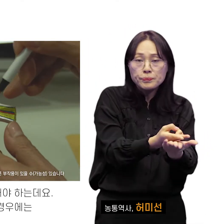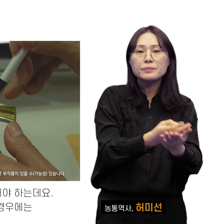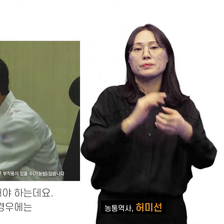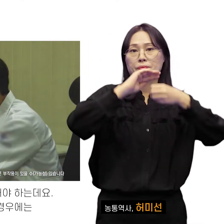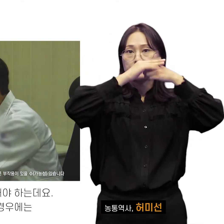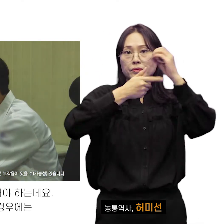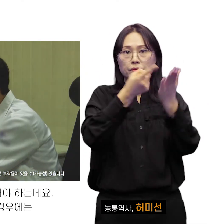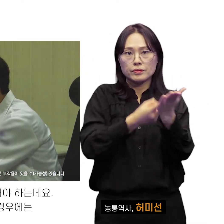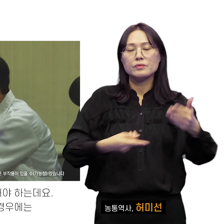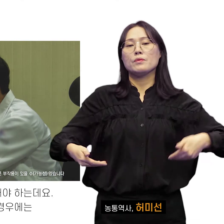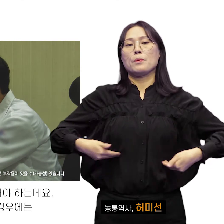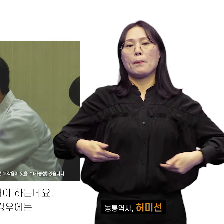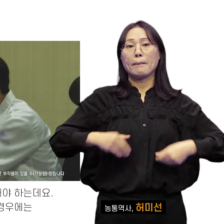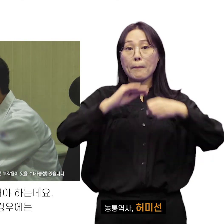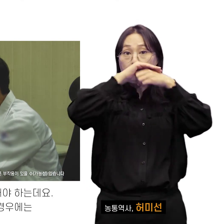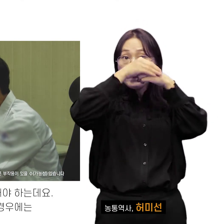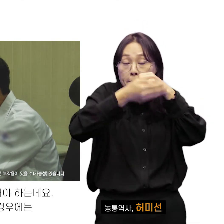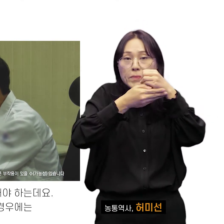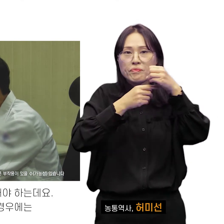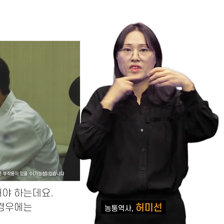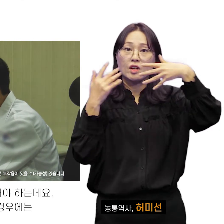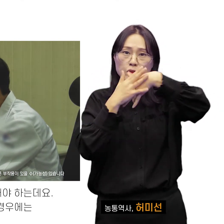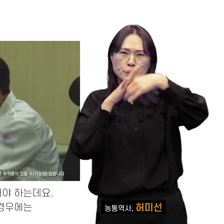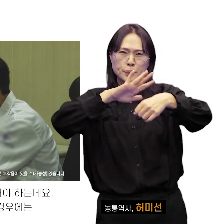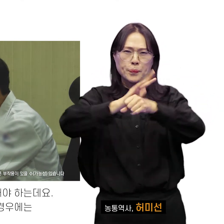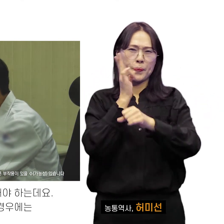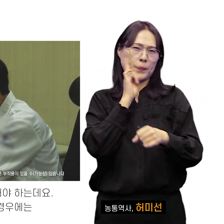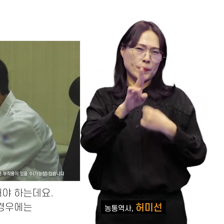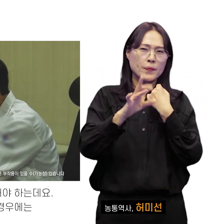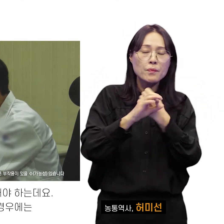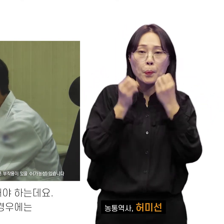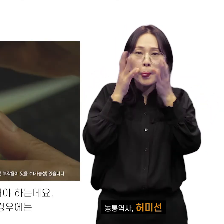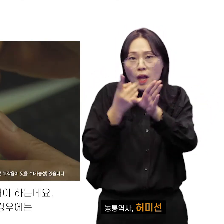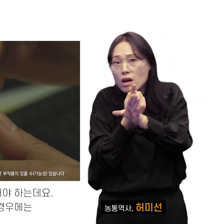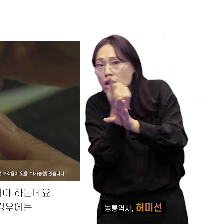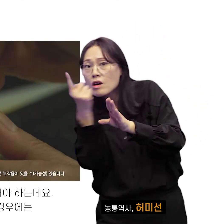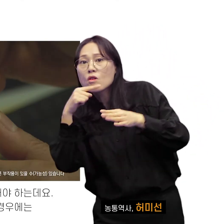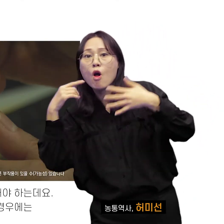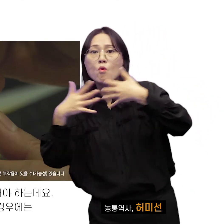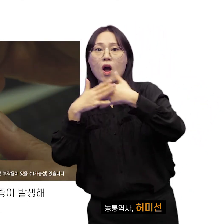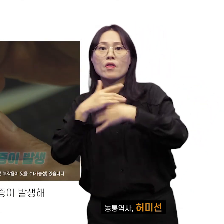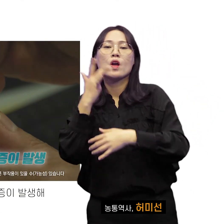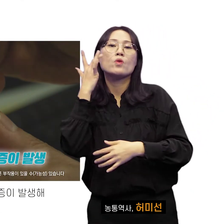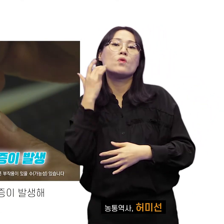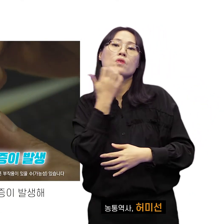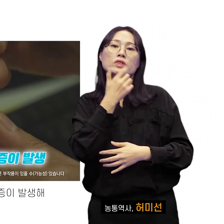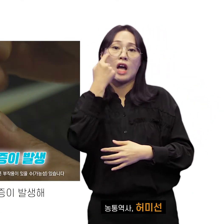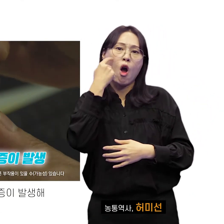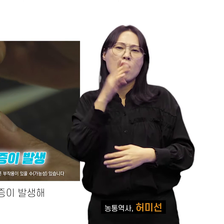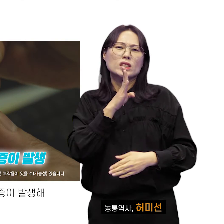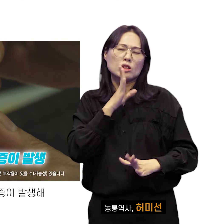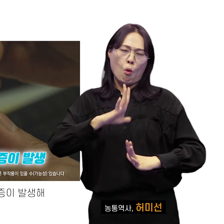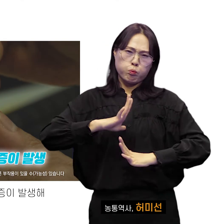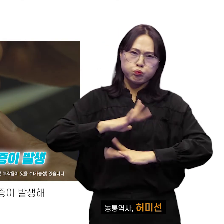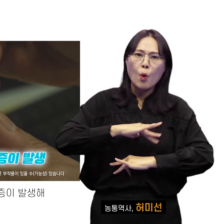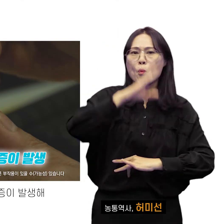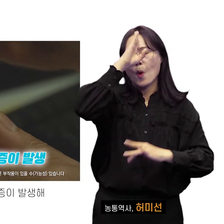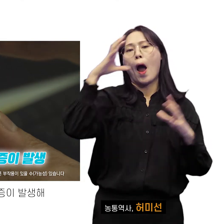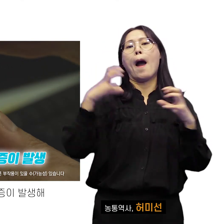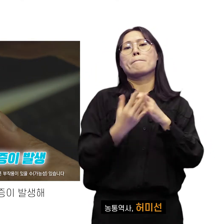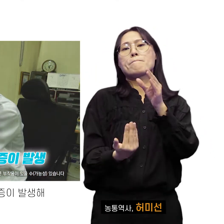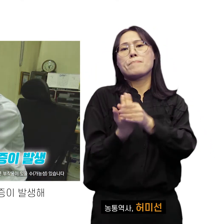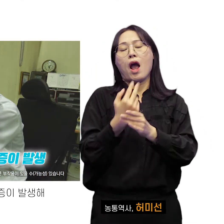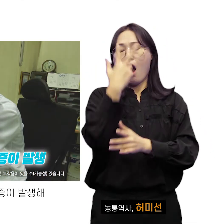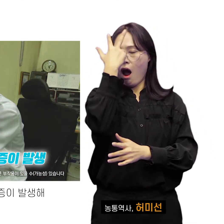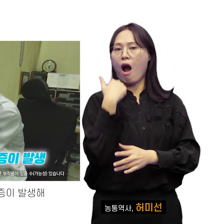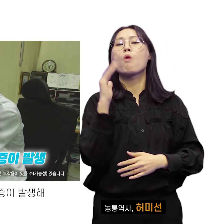수술을 해야 하는데요. 여기에 망막 정맥 폐쇄 정도가 심할 경우에는 신생혈관 녹내장이라는